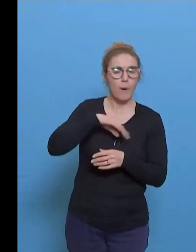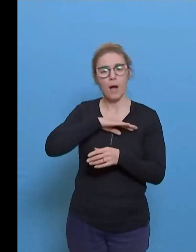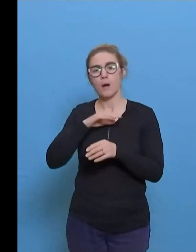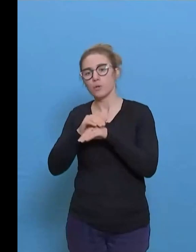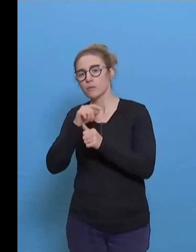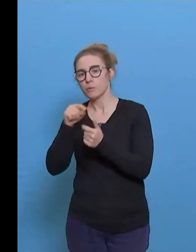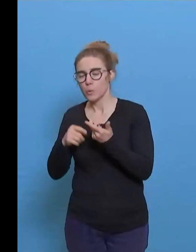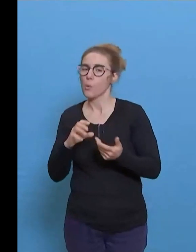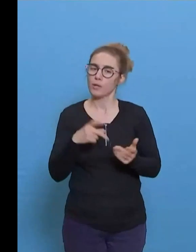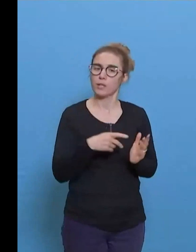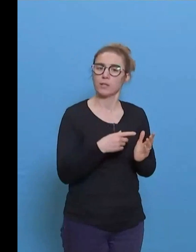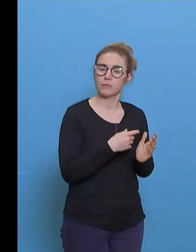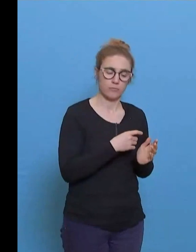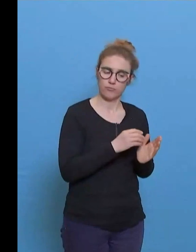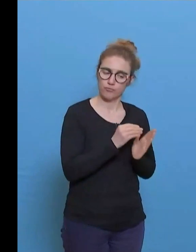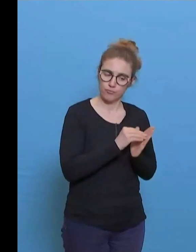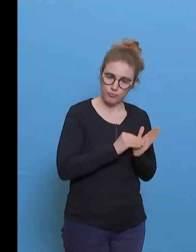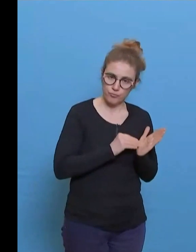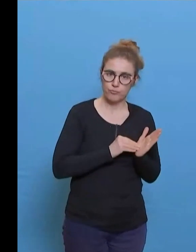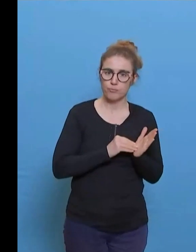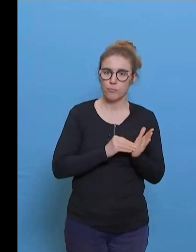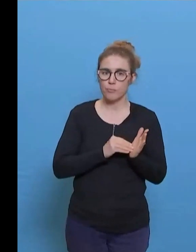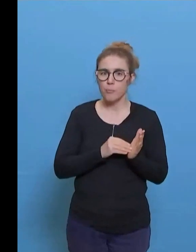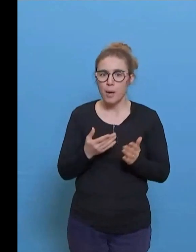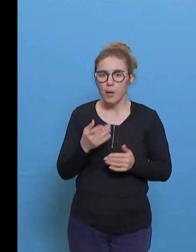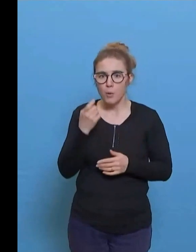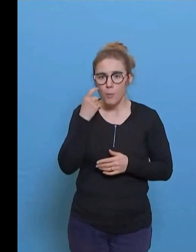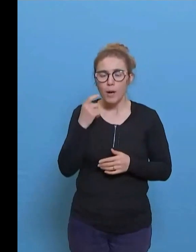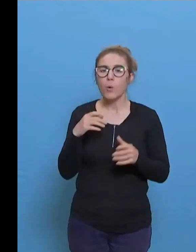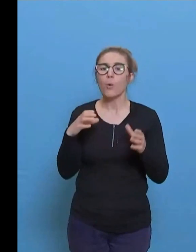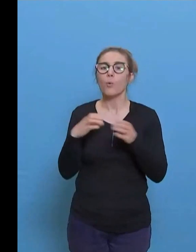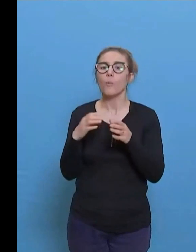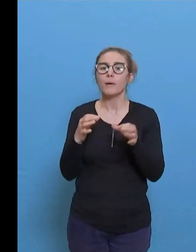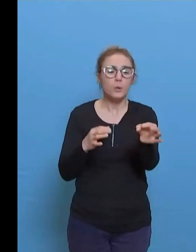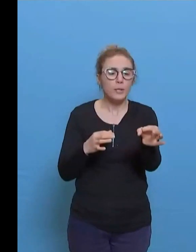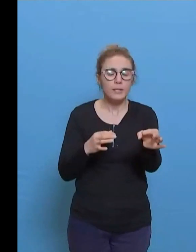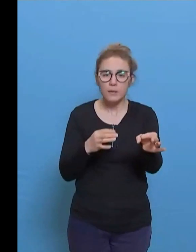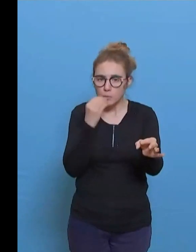Je constate quand même que les bancs sont assez vides sur les rangs de l'opposition,